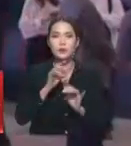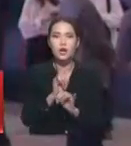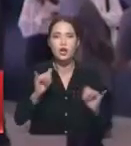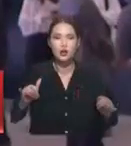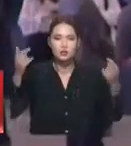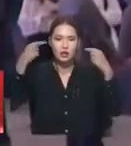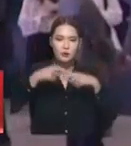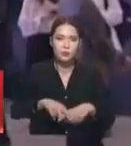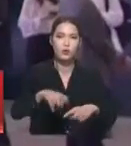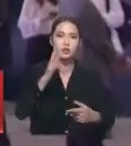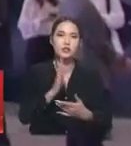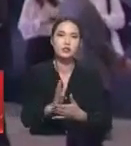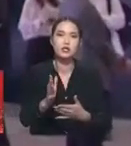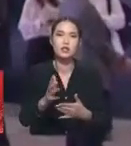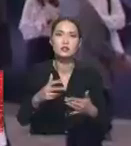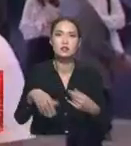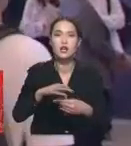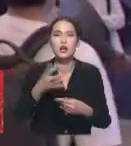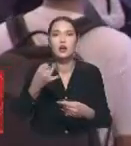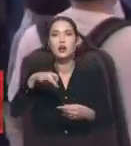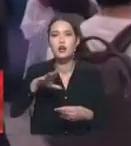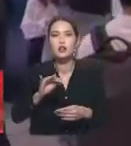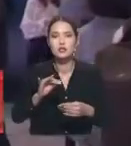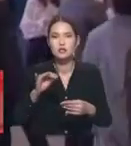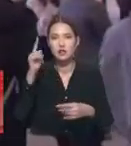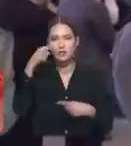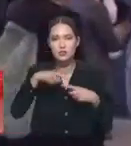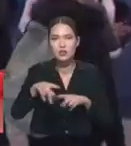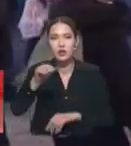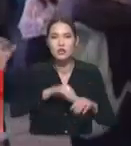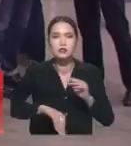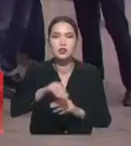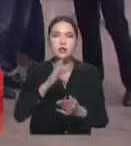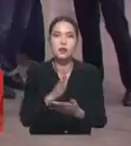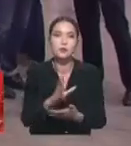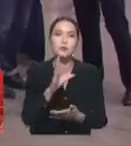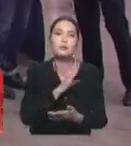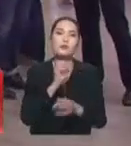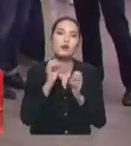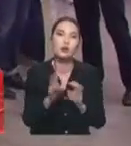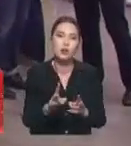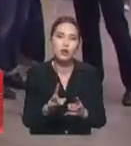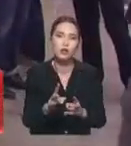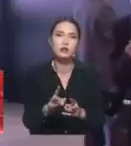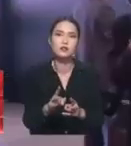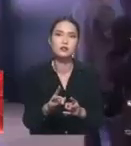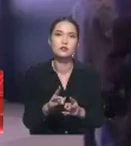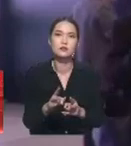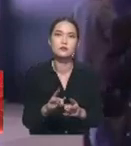капитал, создаем IT-экосистему, также международное сотрудничество. Мы